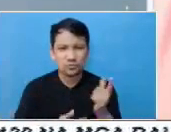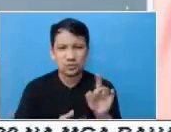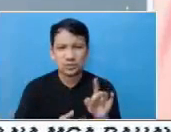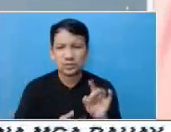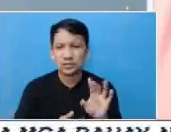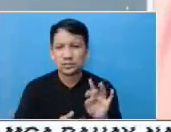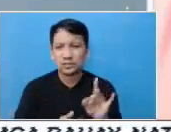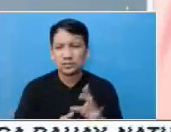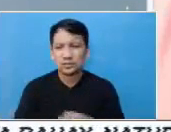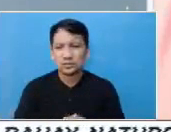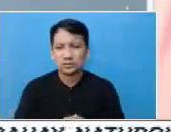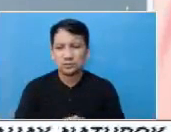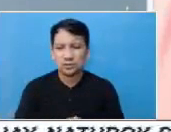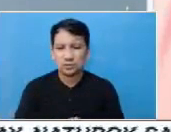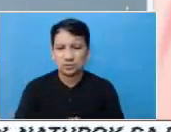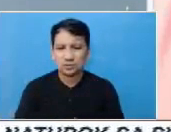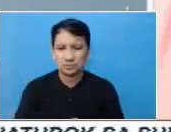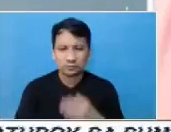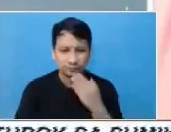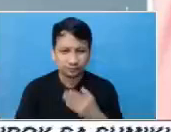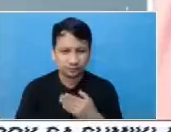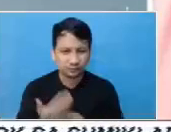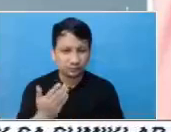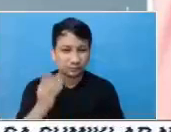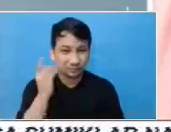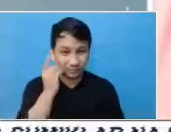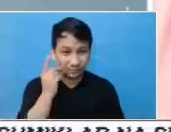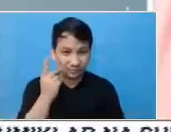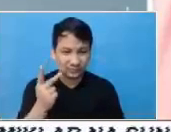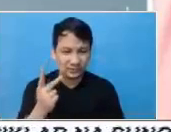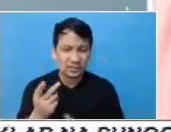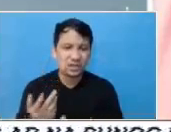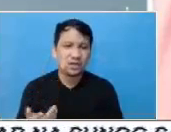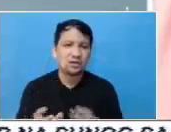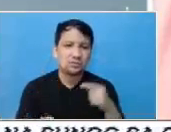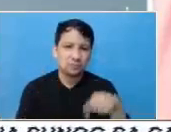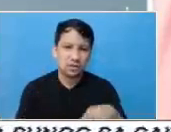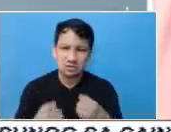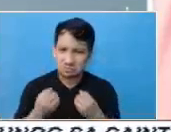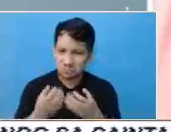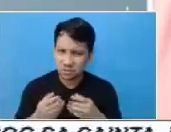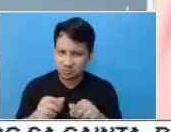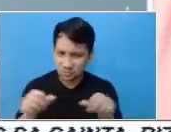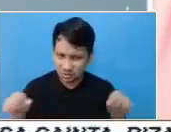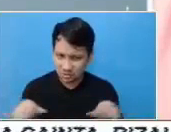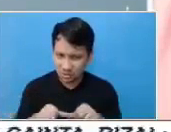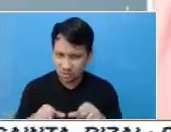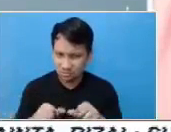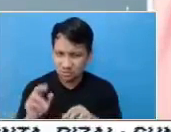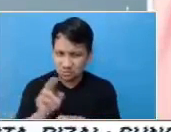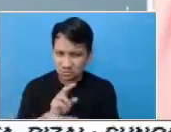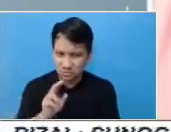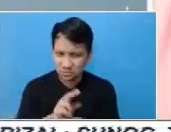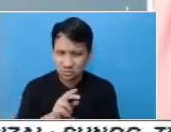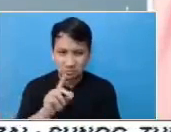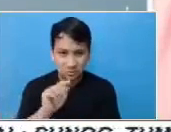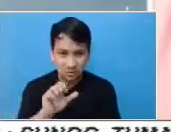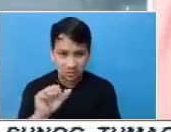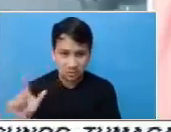activity. Binabantayan natin mabuti ito. No? Wala pa tayong nakikita magsasabi na meron talagang umaakyat na.